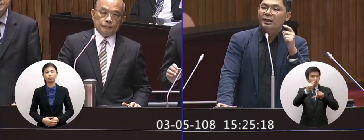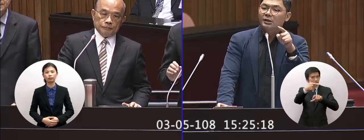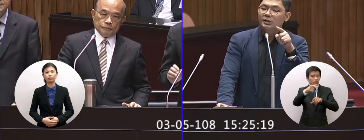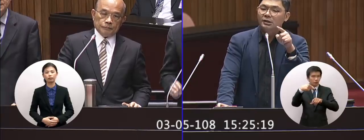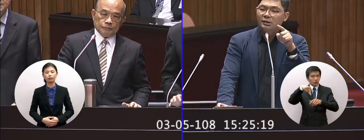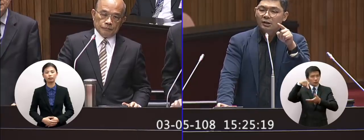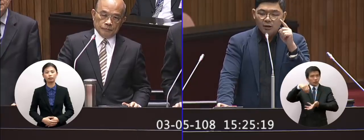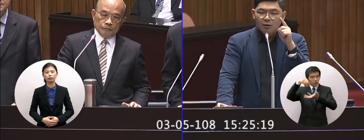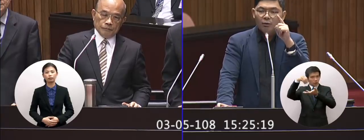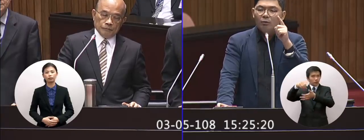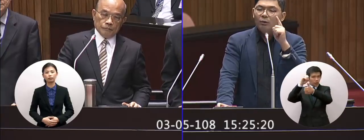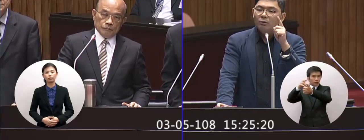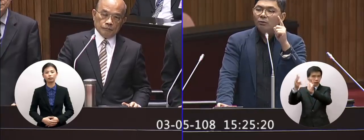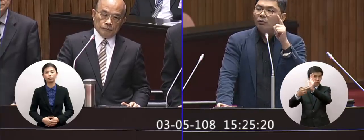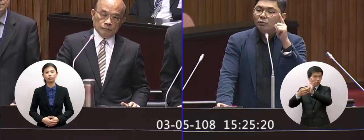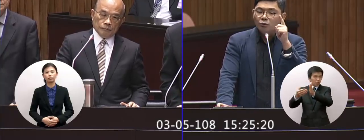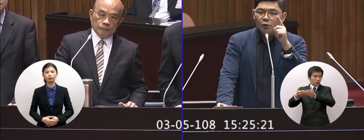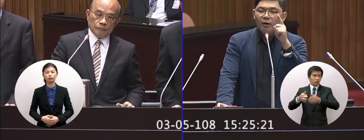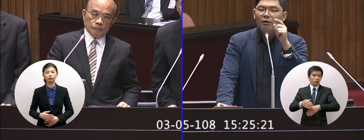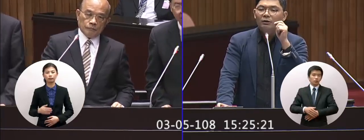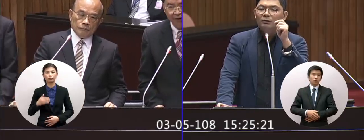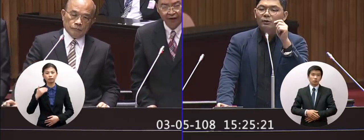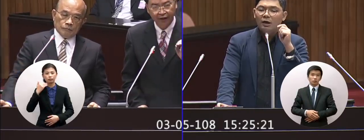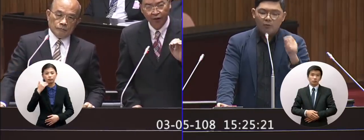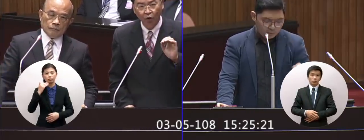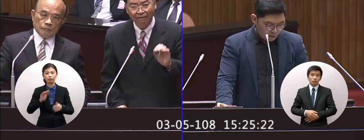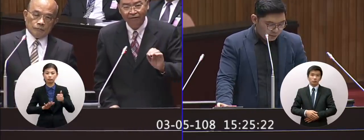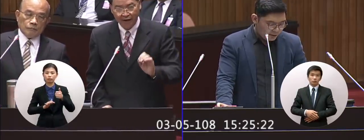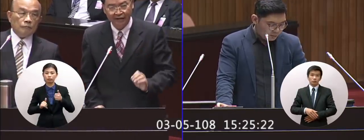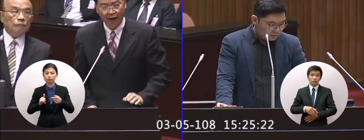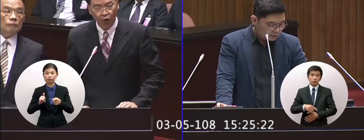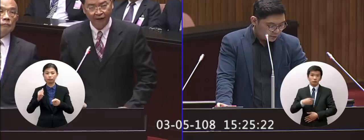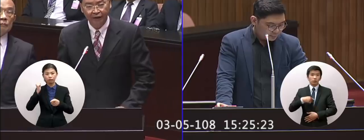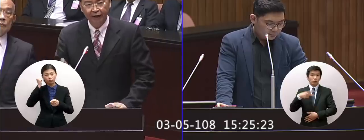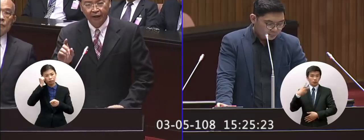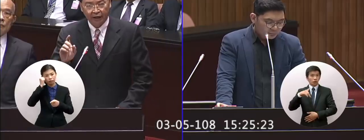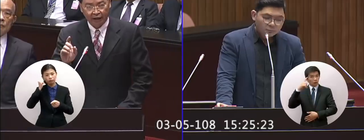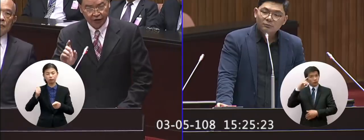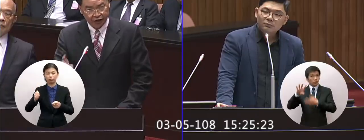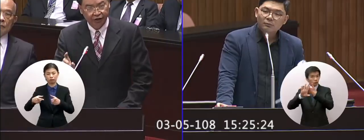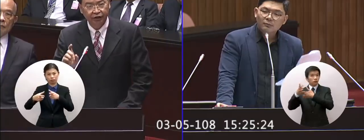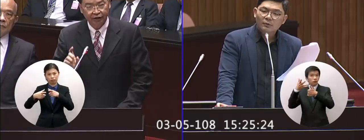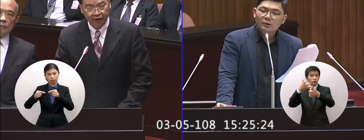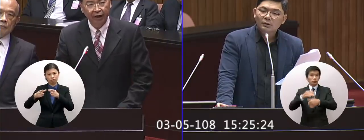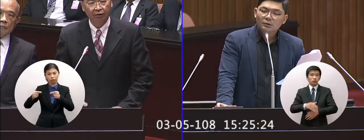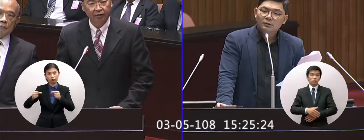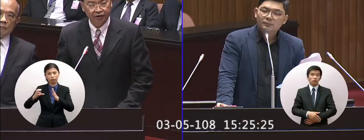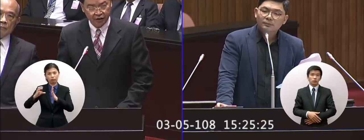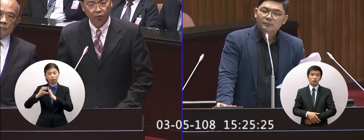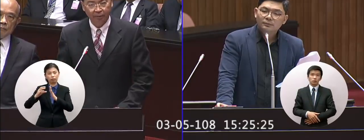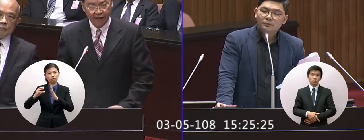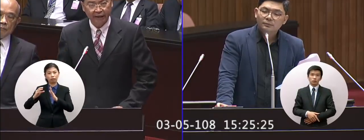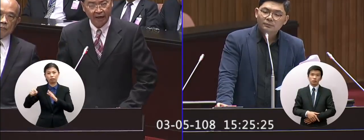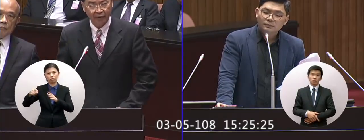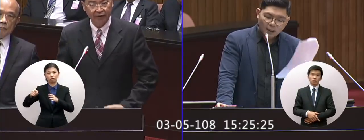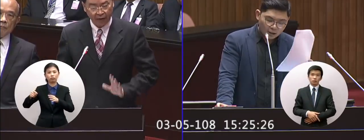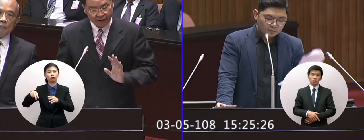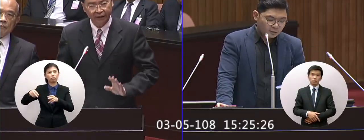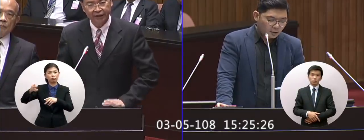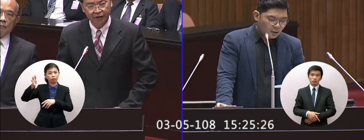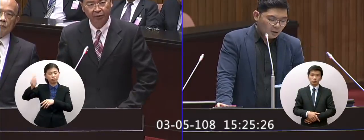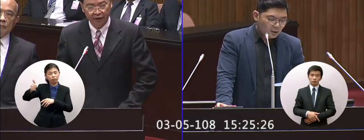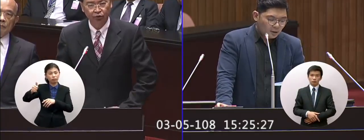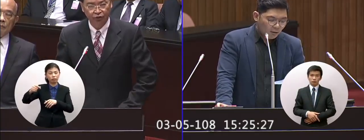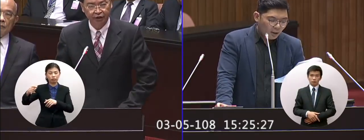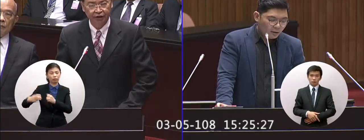这是我今天讲这件事。 那个、如果委员记得的话， 部长，我还有别的问题。 几次提到支持我们参加